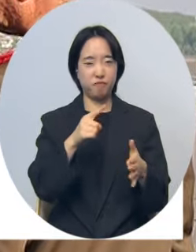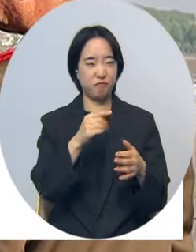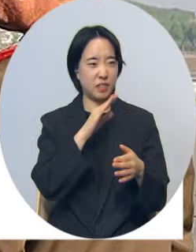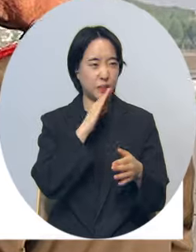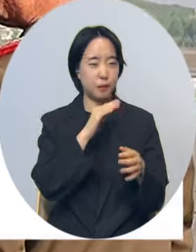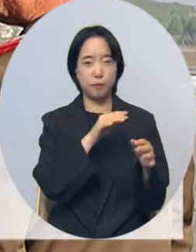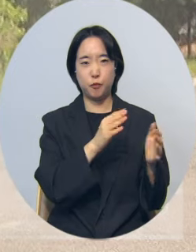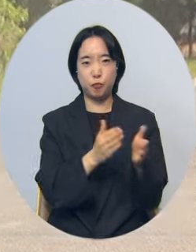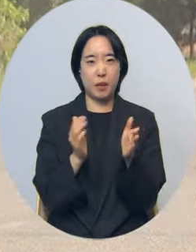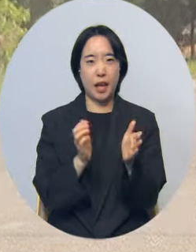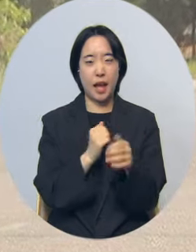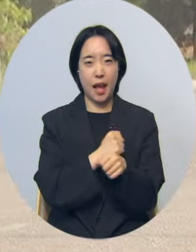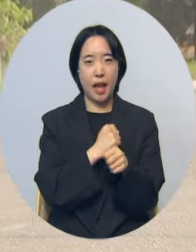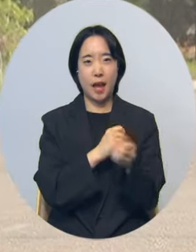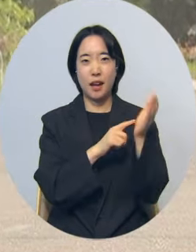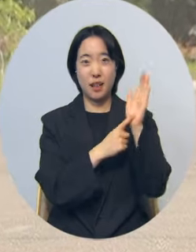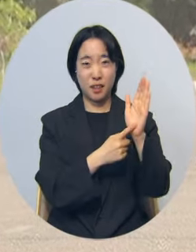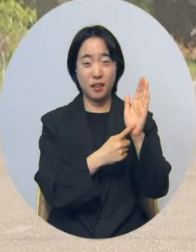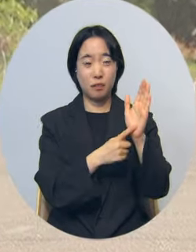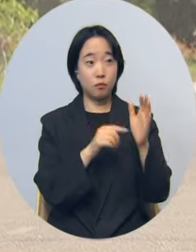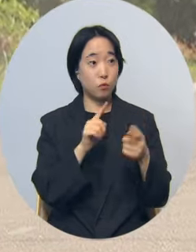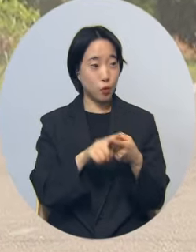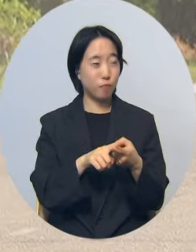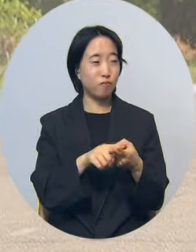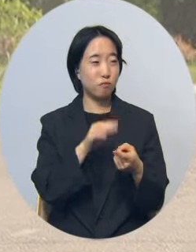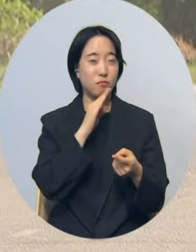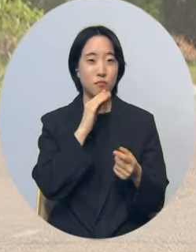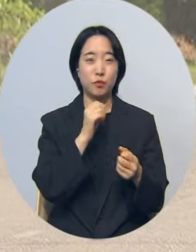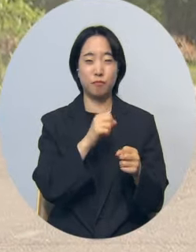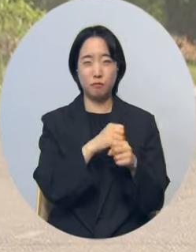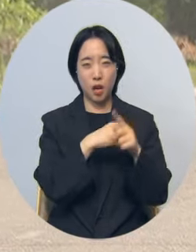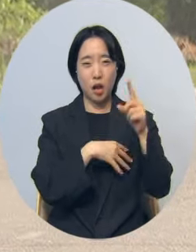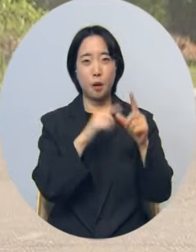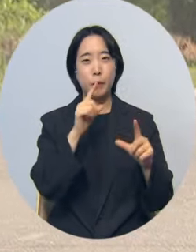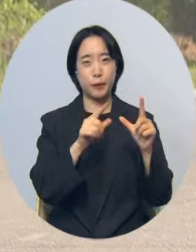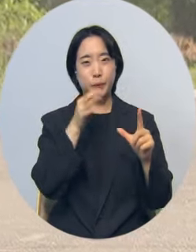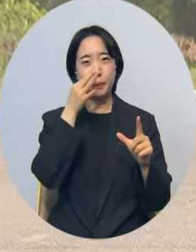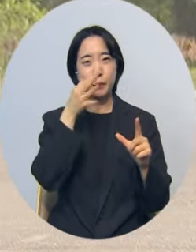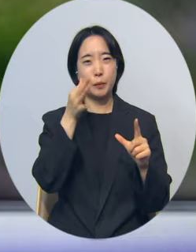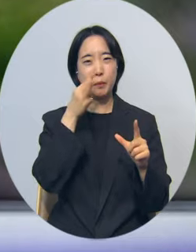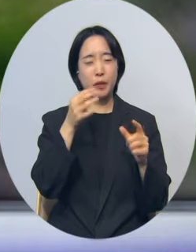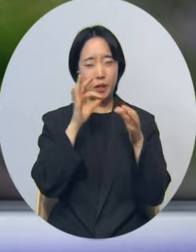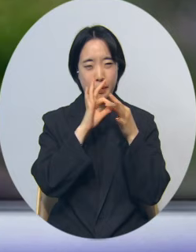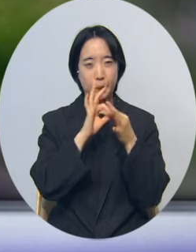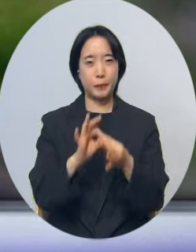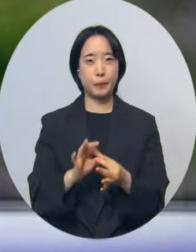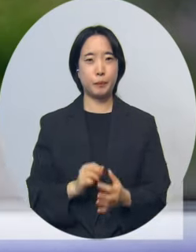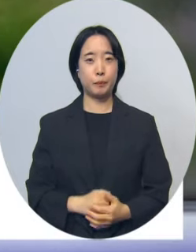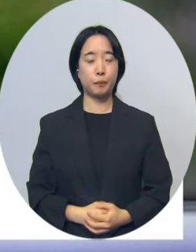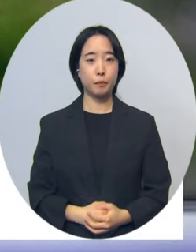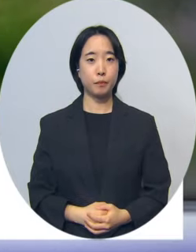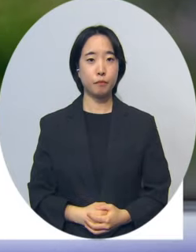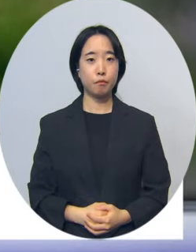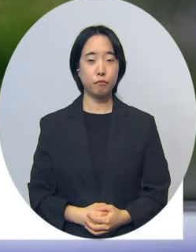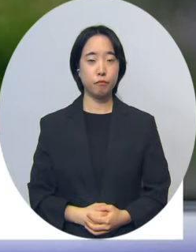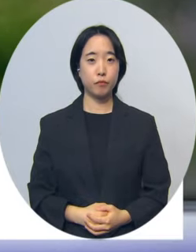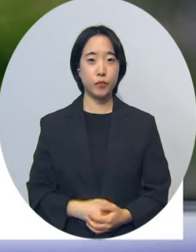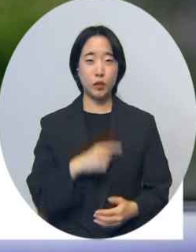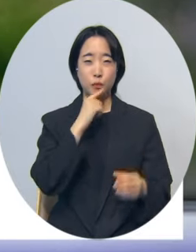김정은 위원장이 방사포 차량을 직접 시운전하는 모습을 공개하기도 했습니다. 김정은